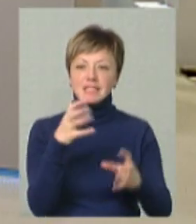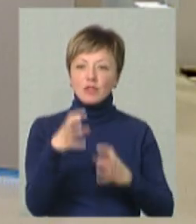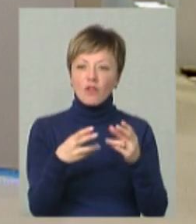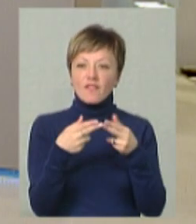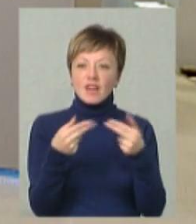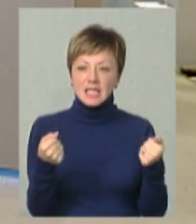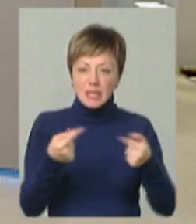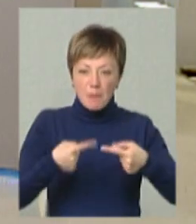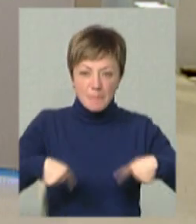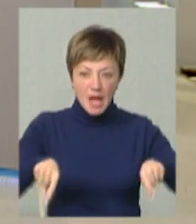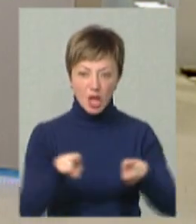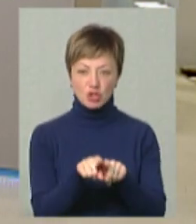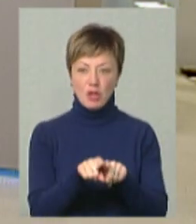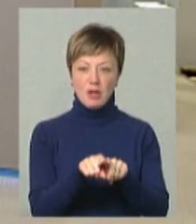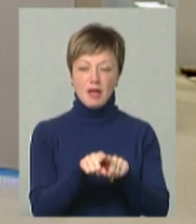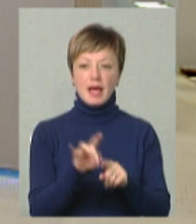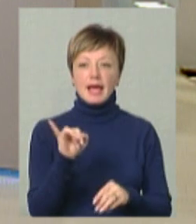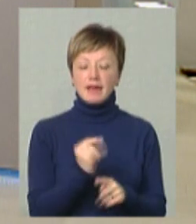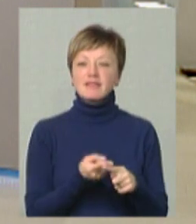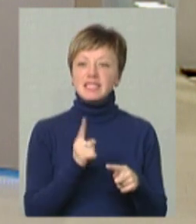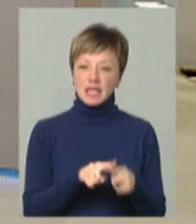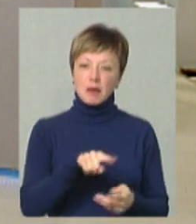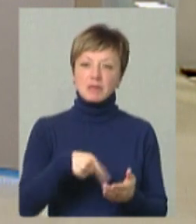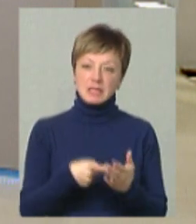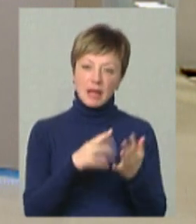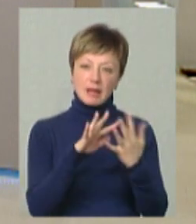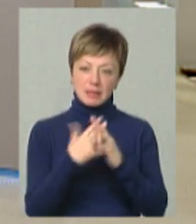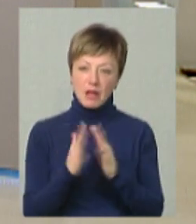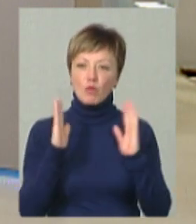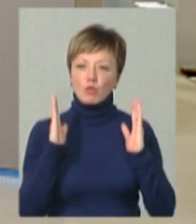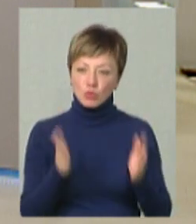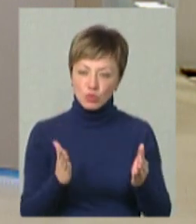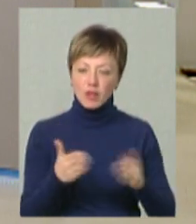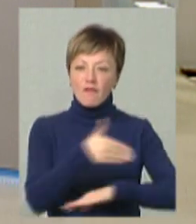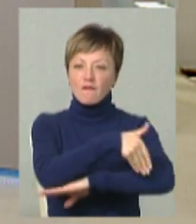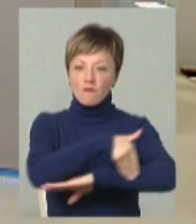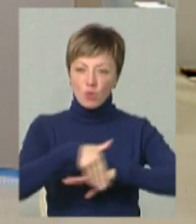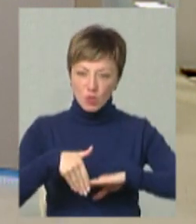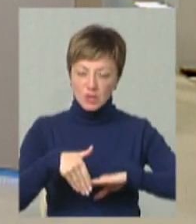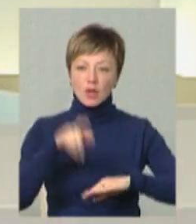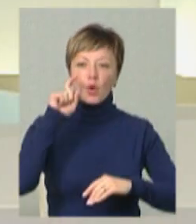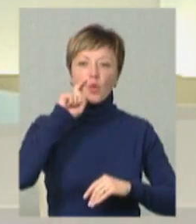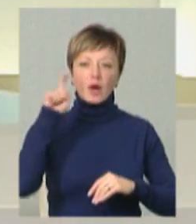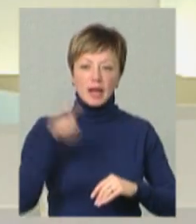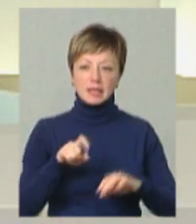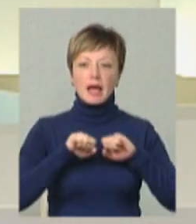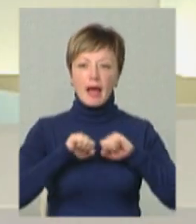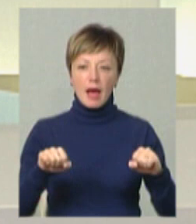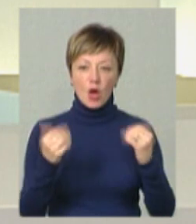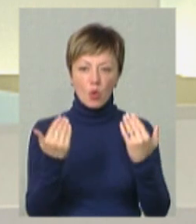світовим товариством визнаних межах. І в цих містах і селах будуть вулиці українських